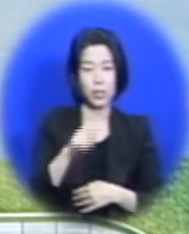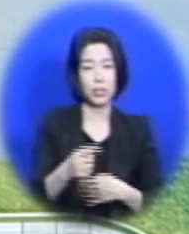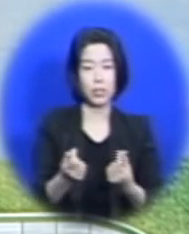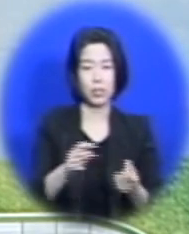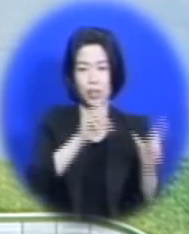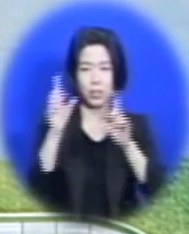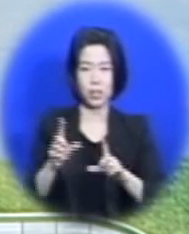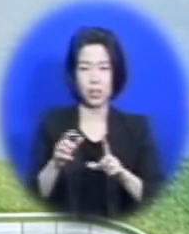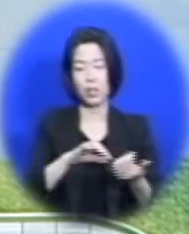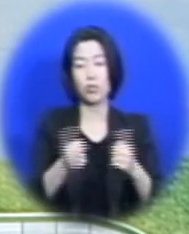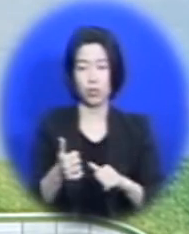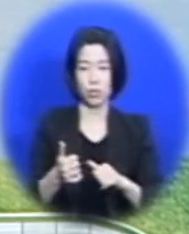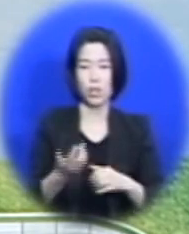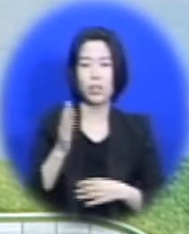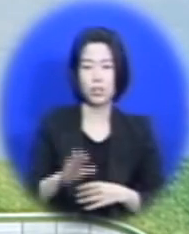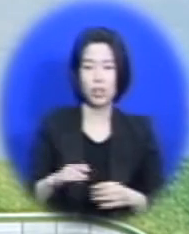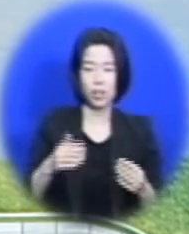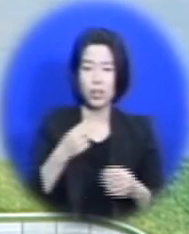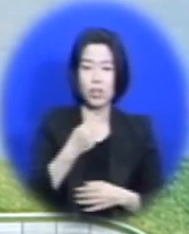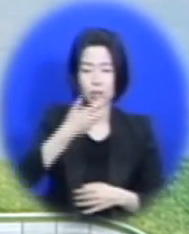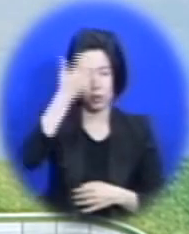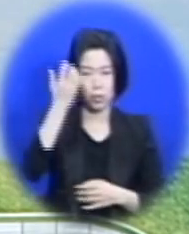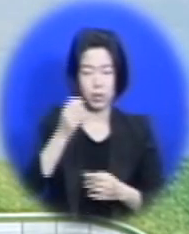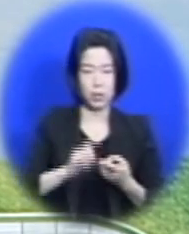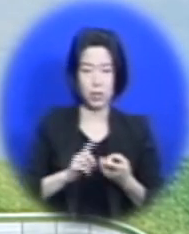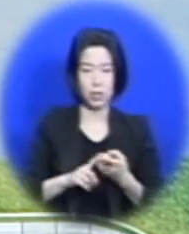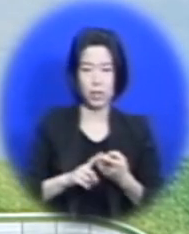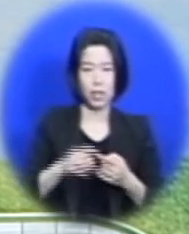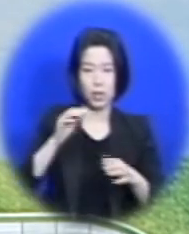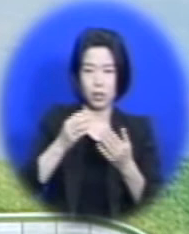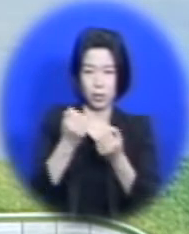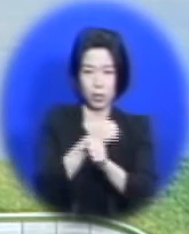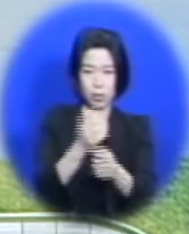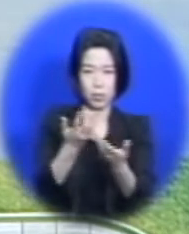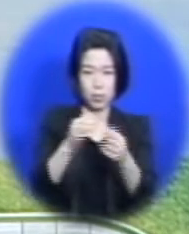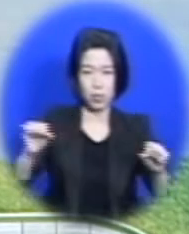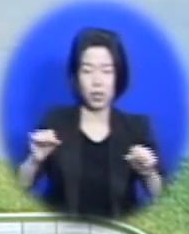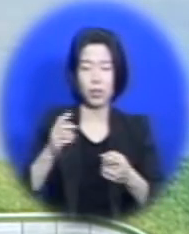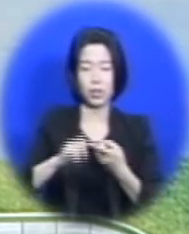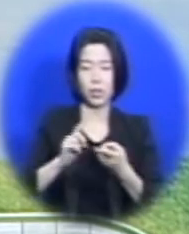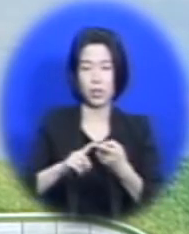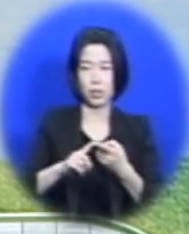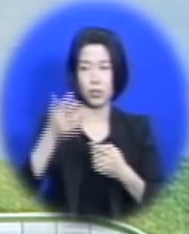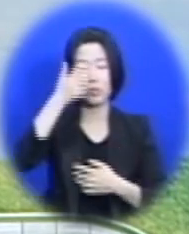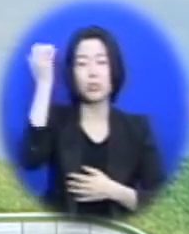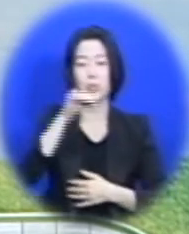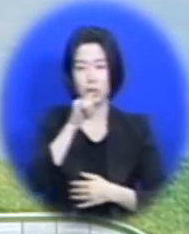거지요. 그런데도 요셉은 항상 나갈 것에 대해서 꿈을 그립니다. 결국은 애굽의 총리가